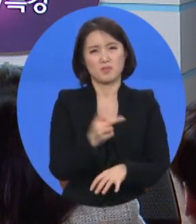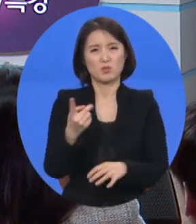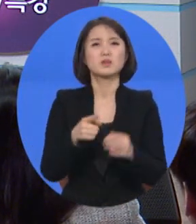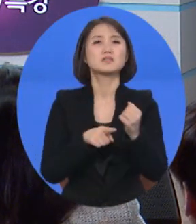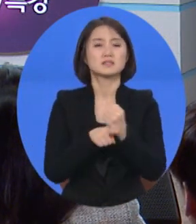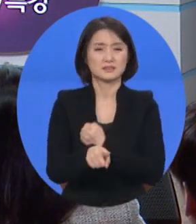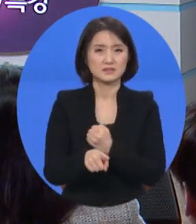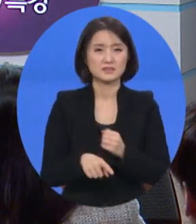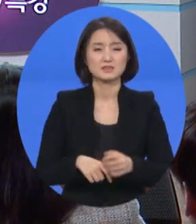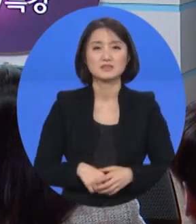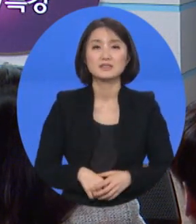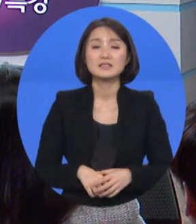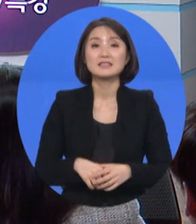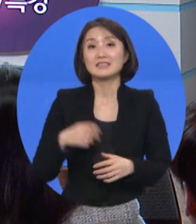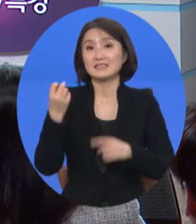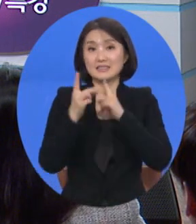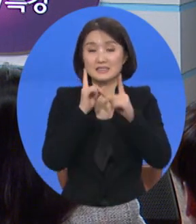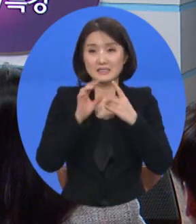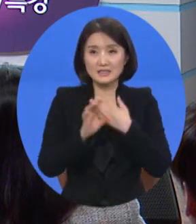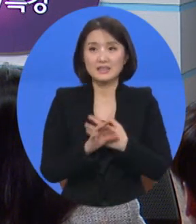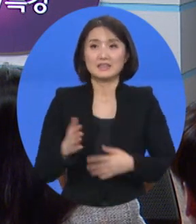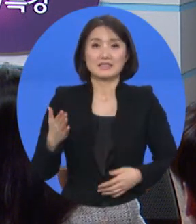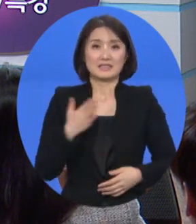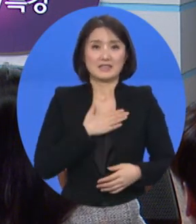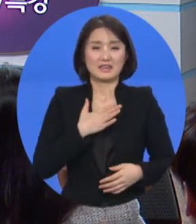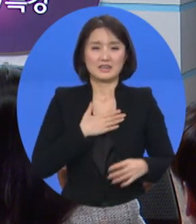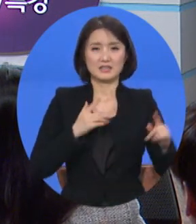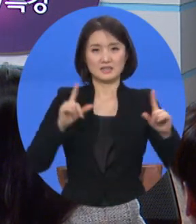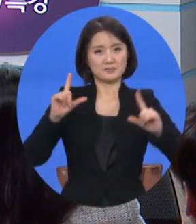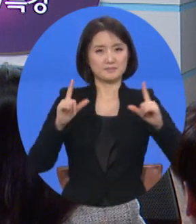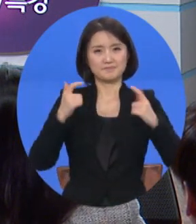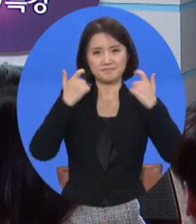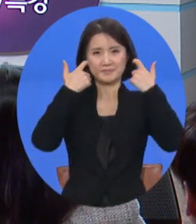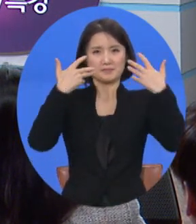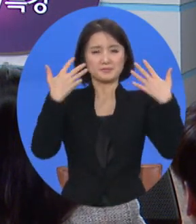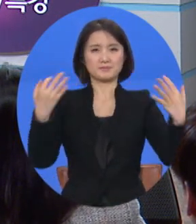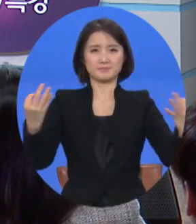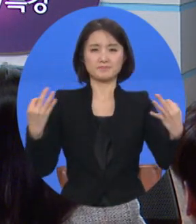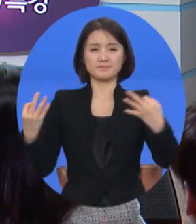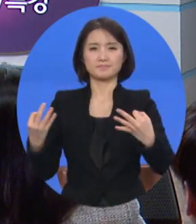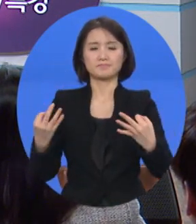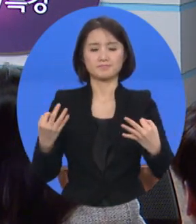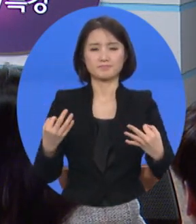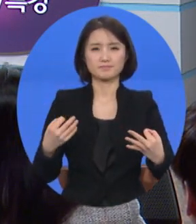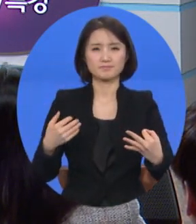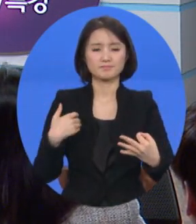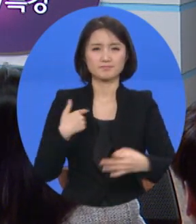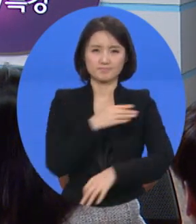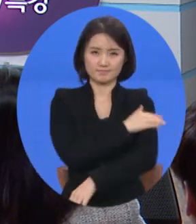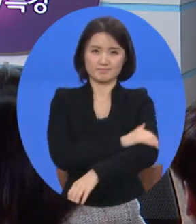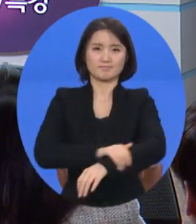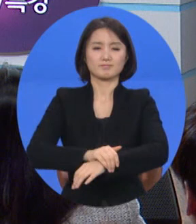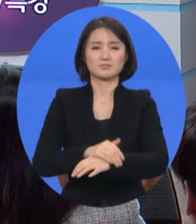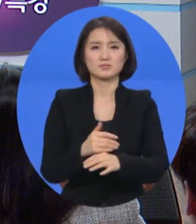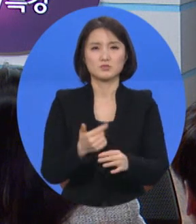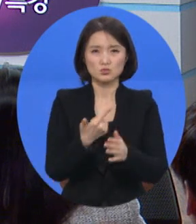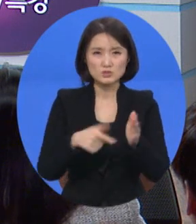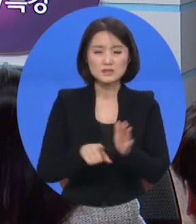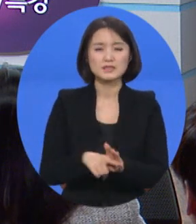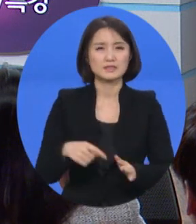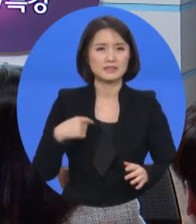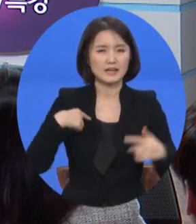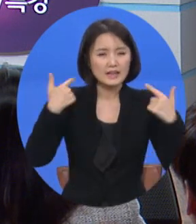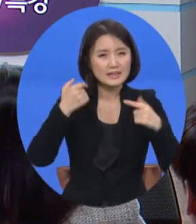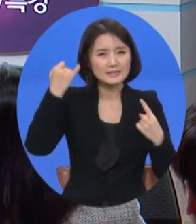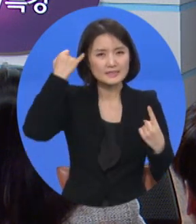자신의 문의가 가장 돋보일 수 있는 방식으로 매일매일 자기의 뭐 컨텐츠를 늘 새롭게